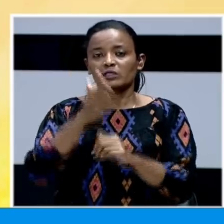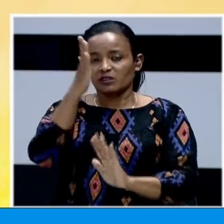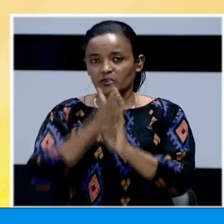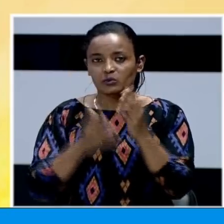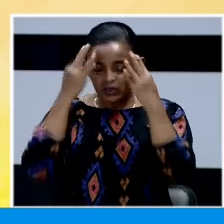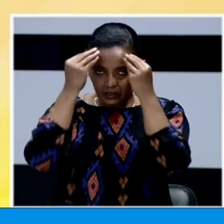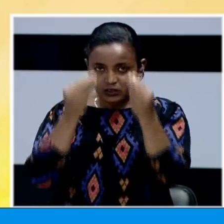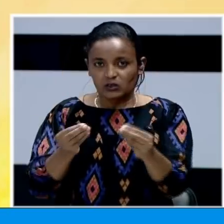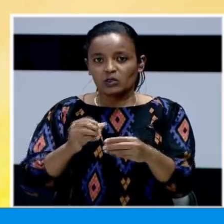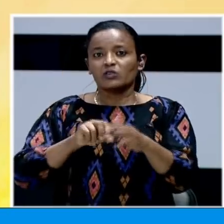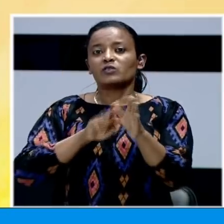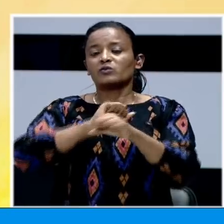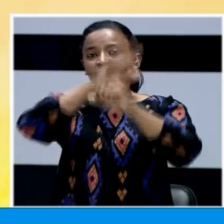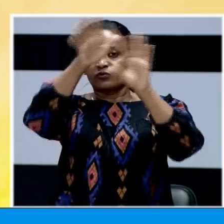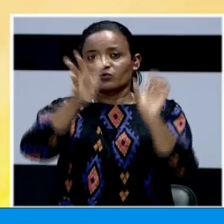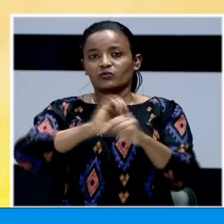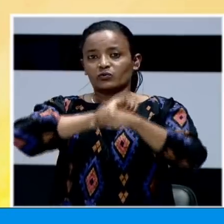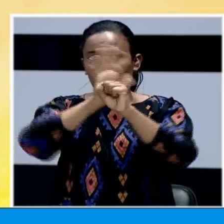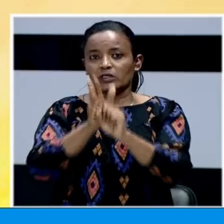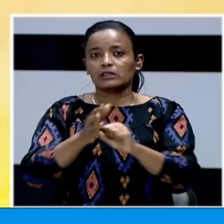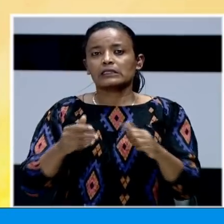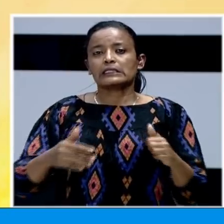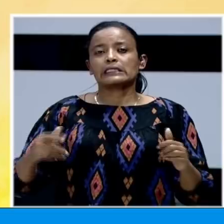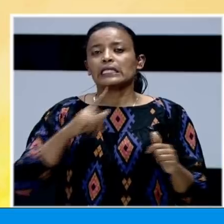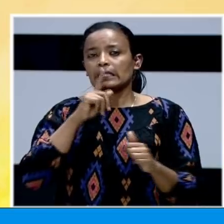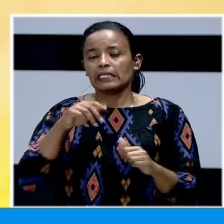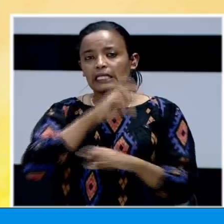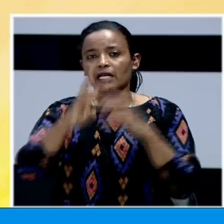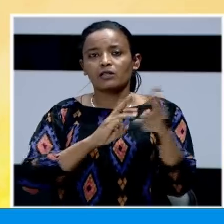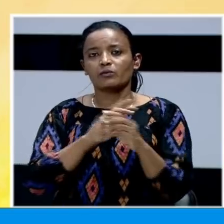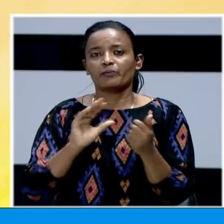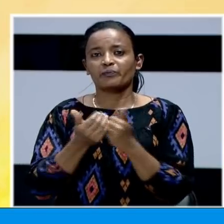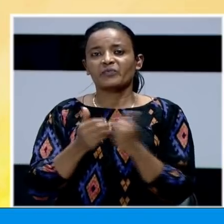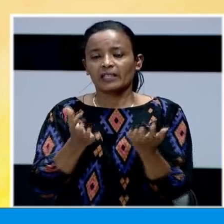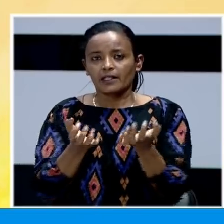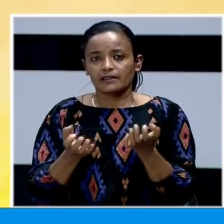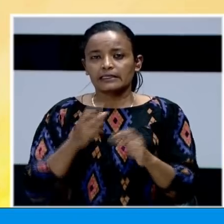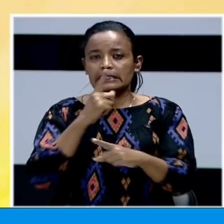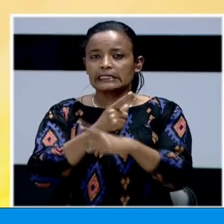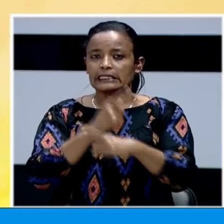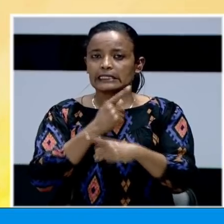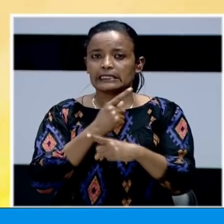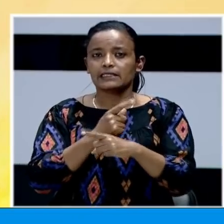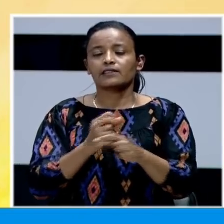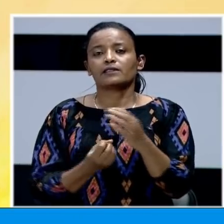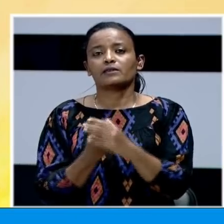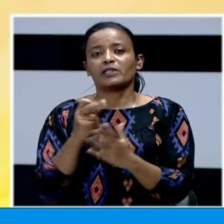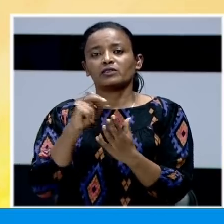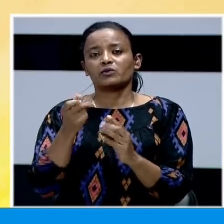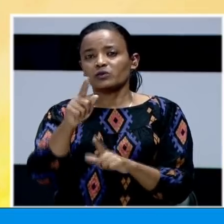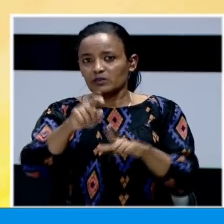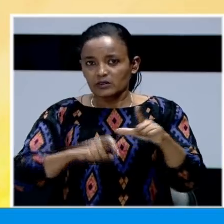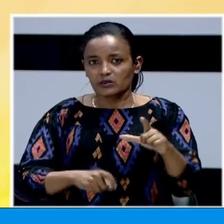ኣፍሊጡ። ንለበዳ ቫይረስ ኮሮና ስዒቡ ዝገሃድ ዘሎ ሓድሽ ዓለማዊ ኩነታት ንኣድላይነትን ትኽክለኛነትን ልምዓታዊ ዲሞክራሲያን